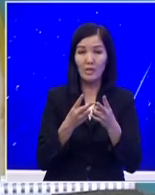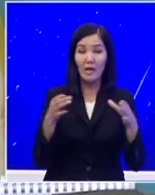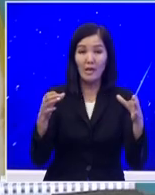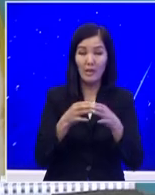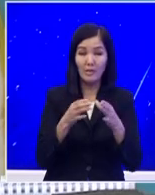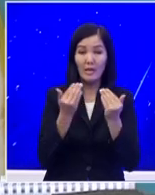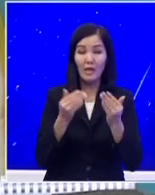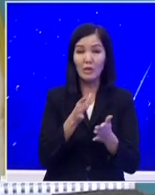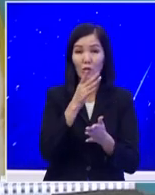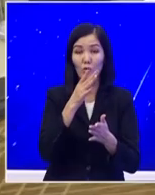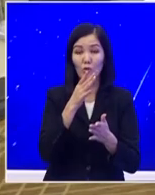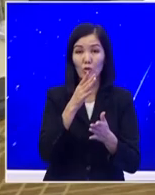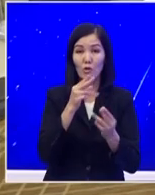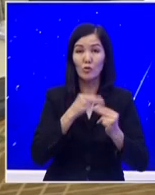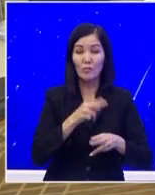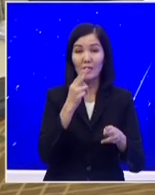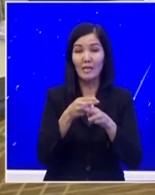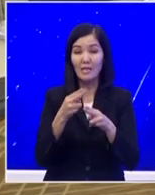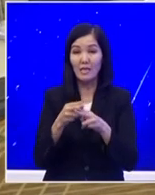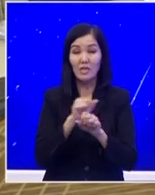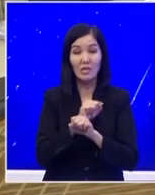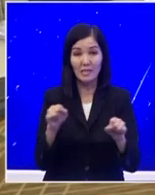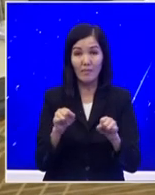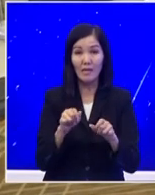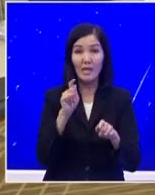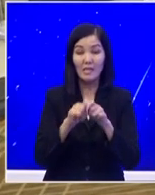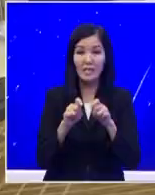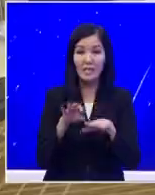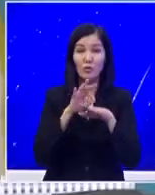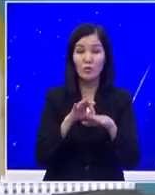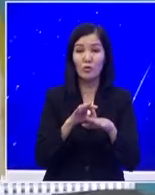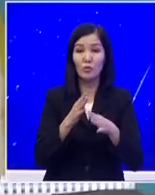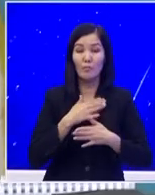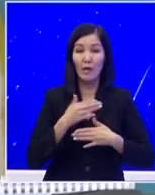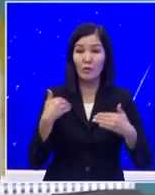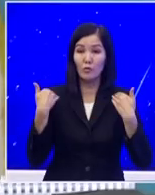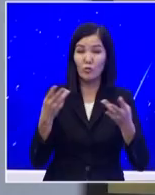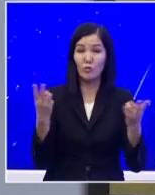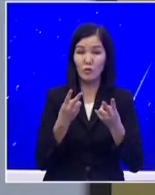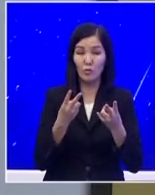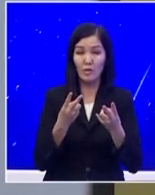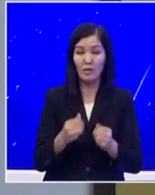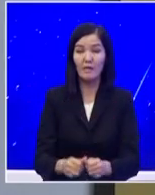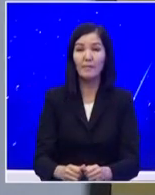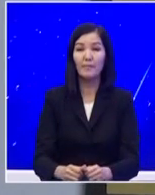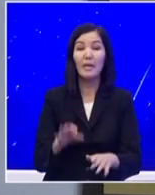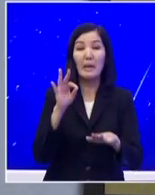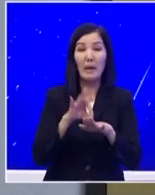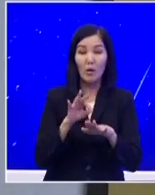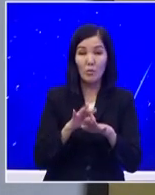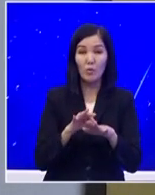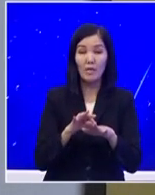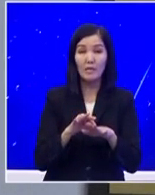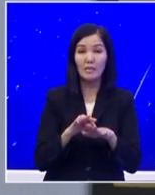комиссия қазіргі ортақ жұмысқа кедергі жасамай, тексеріс жүргізіп, маған ұсыныс беруі керек. Пандемия кезінде